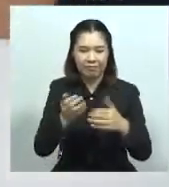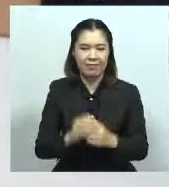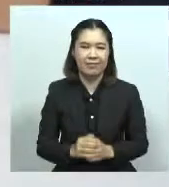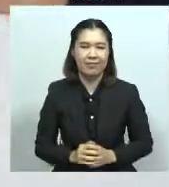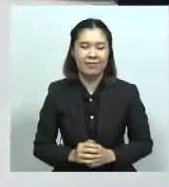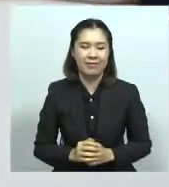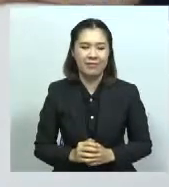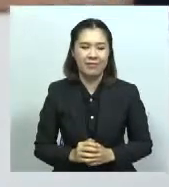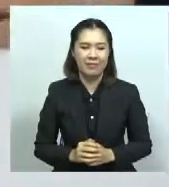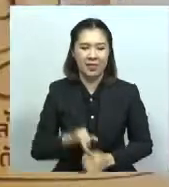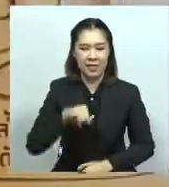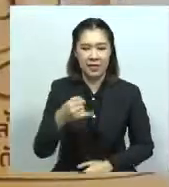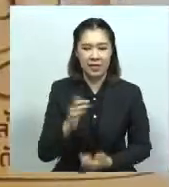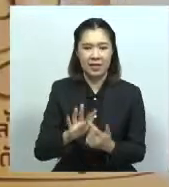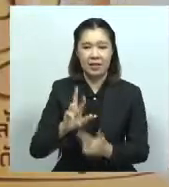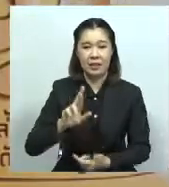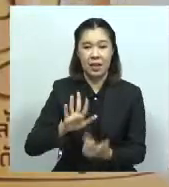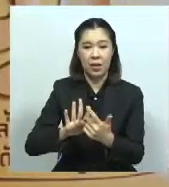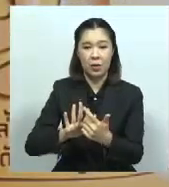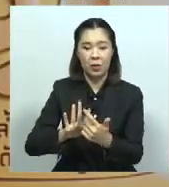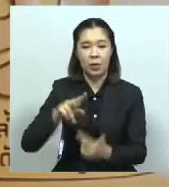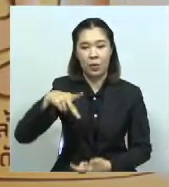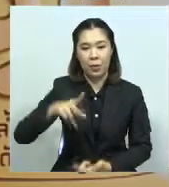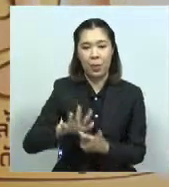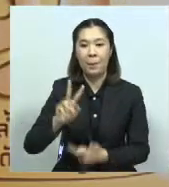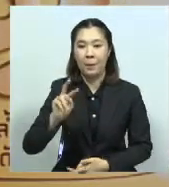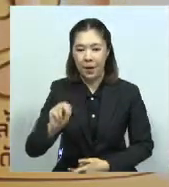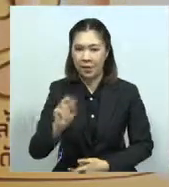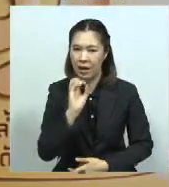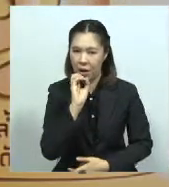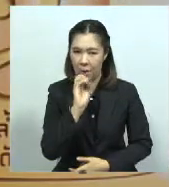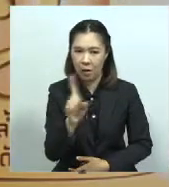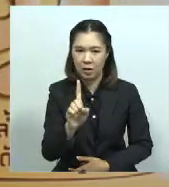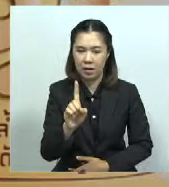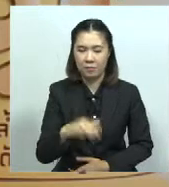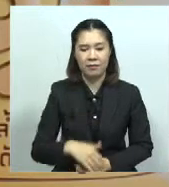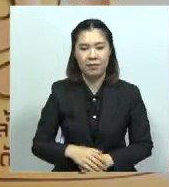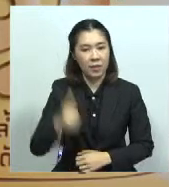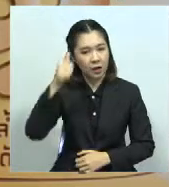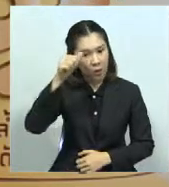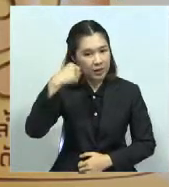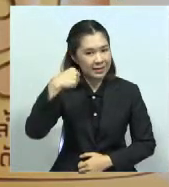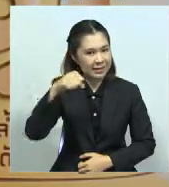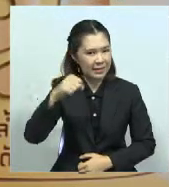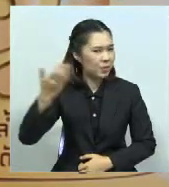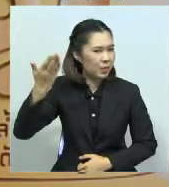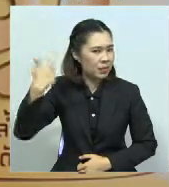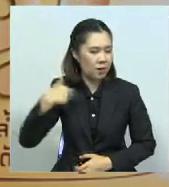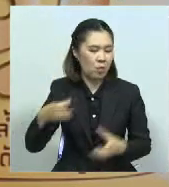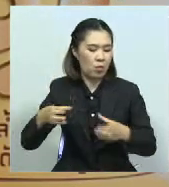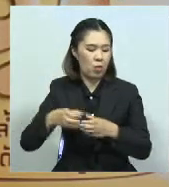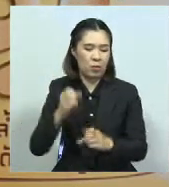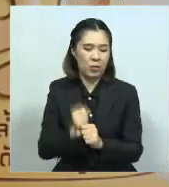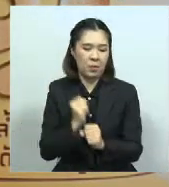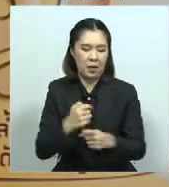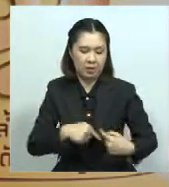ายจารุพันธ์จารโยภาสรองอธิบดีกรมส่งเสริมอุตสาหกรรมบอกว่าตลอด10กว่าวันที่ผ่านมานะคะคณะทำงานได้ทำงานกัน